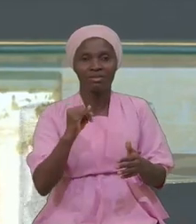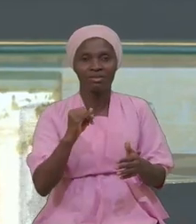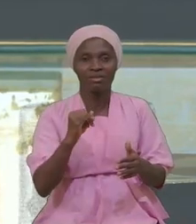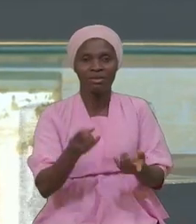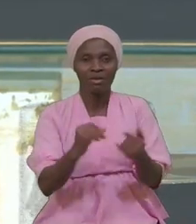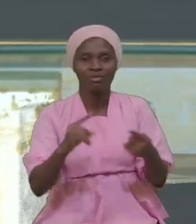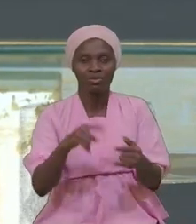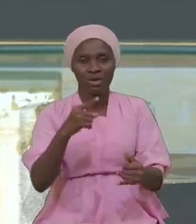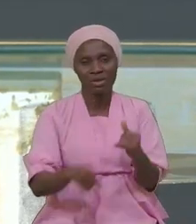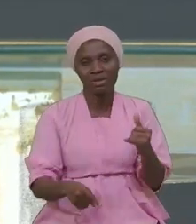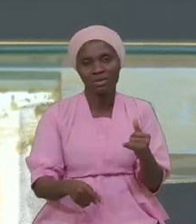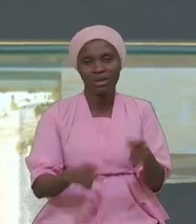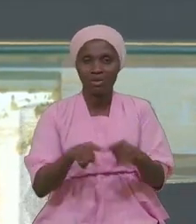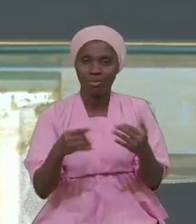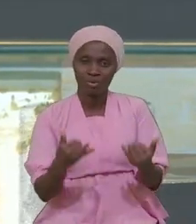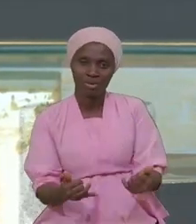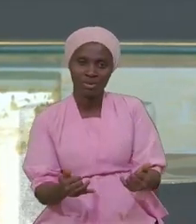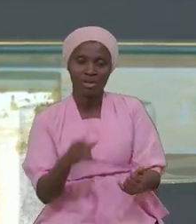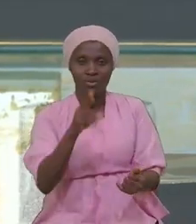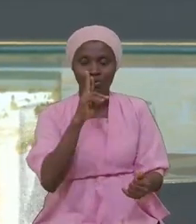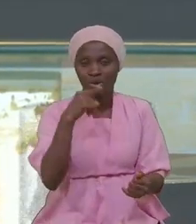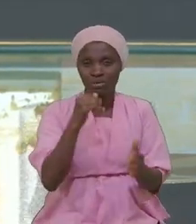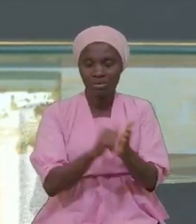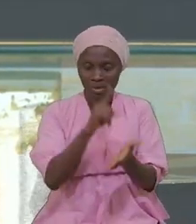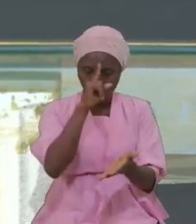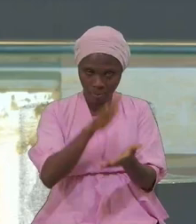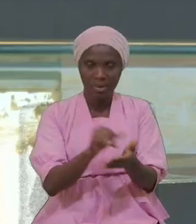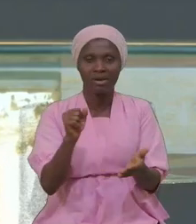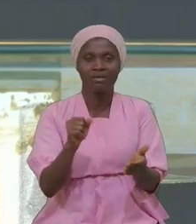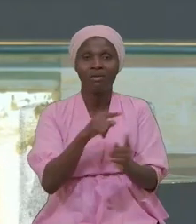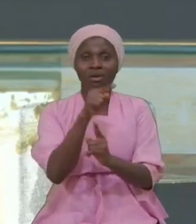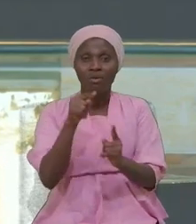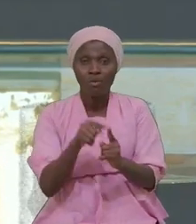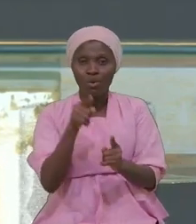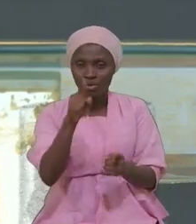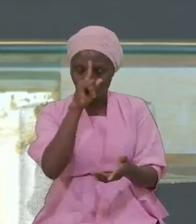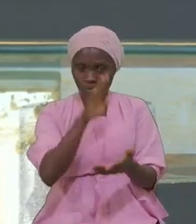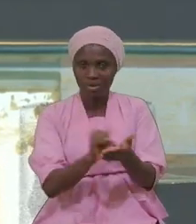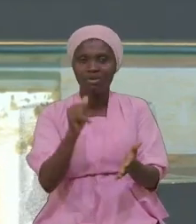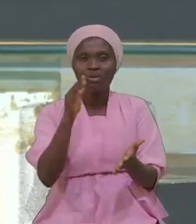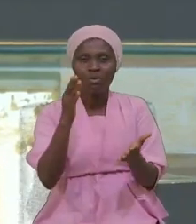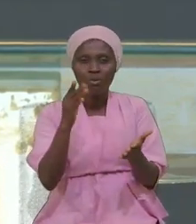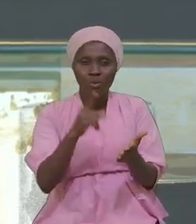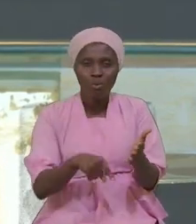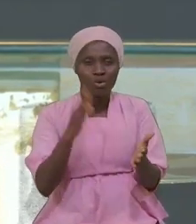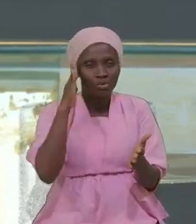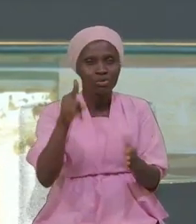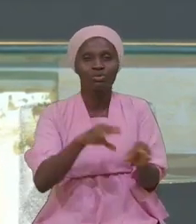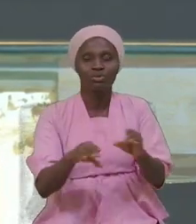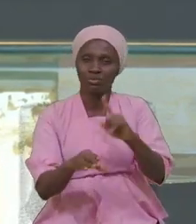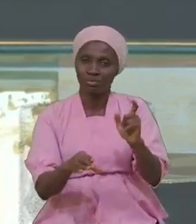fin. Maintenant, ils ont reçu l'ordre de croire. Lorsque vous croyez, qu'est-ce que vous allez faire? Verset 21.